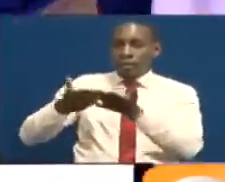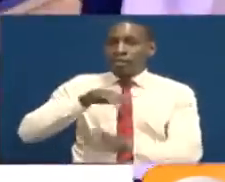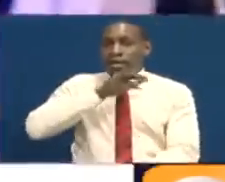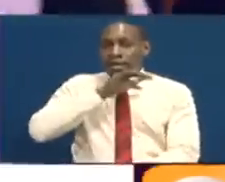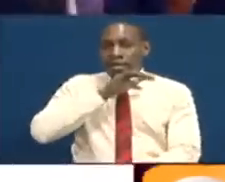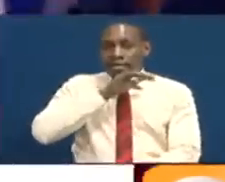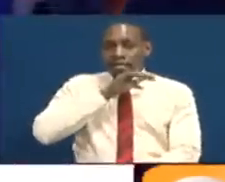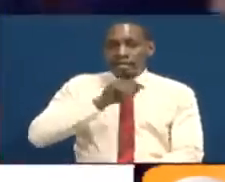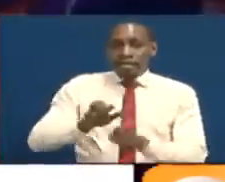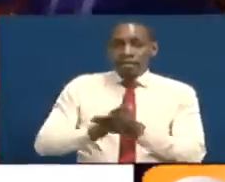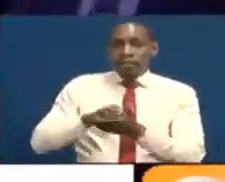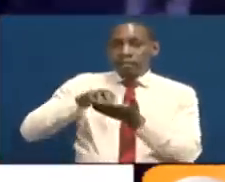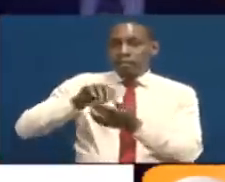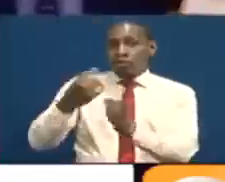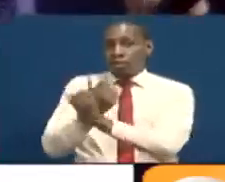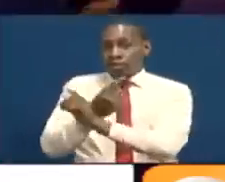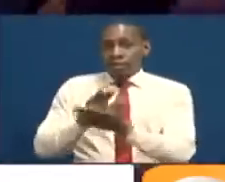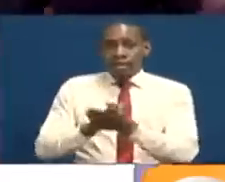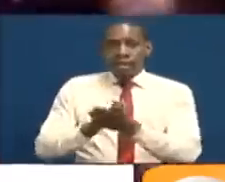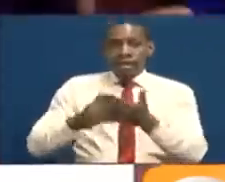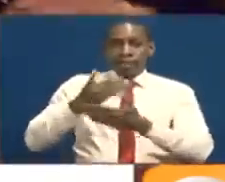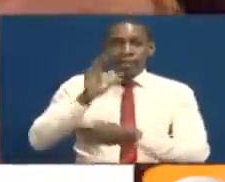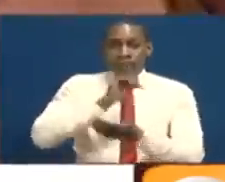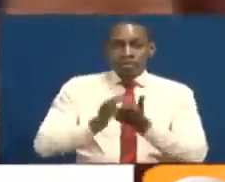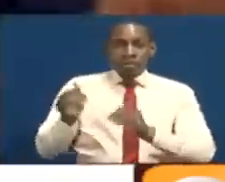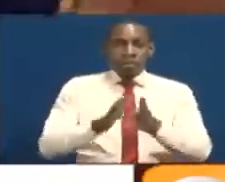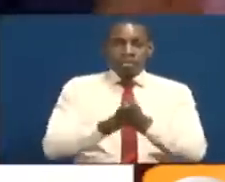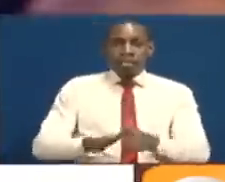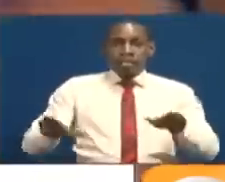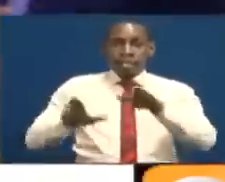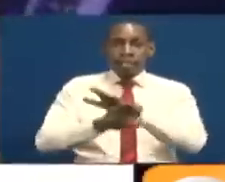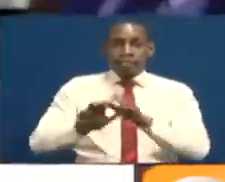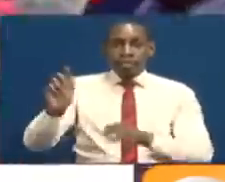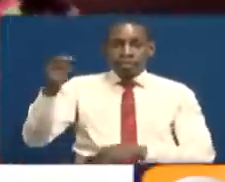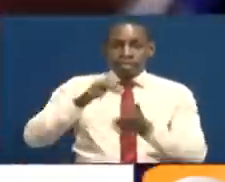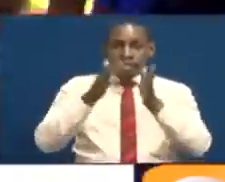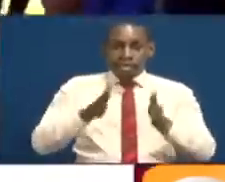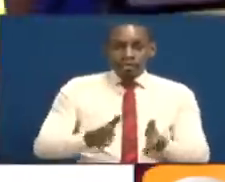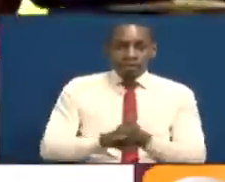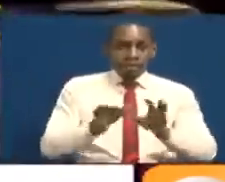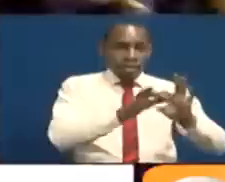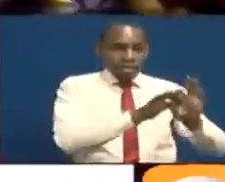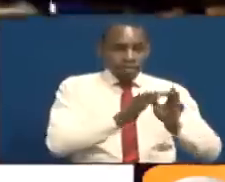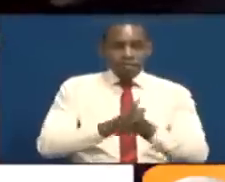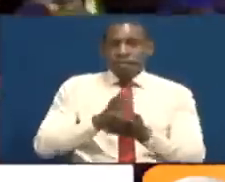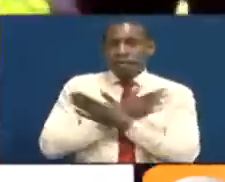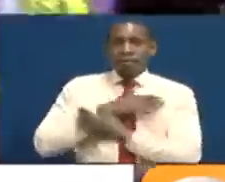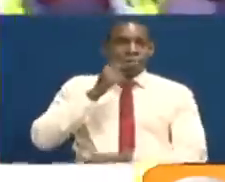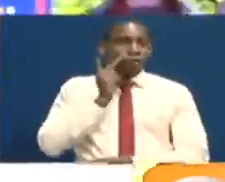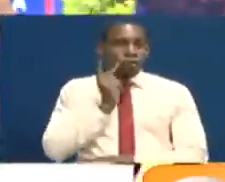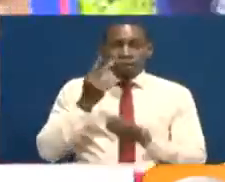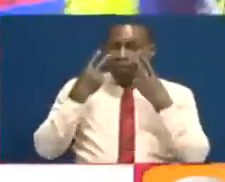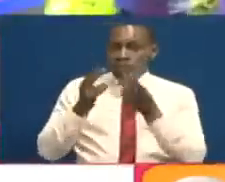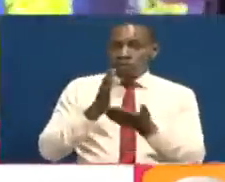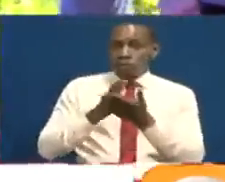Odinga kama kifuta machozi baada ya kukosa nafasi ya naibu nahodha wa timu ya Azimio. Waandani wa Musyoka wakionekana